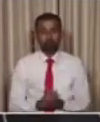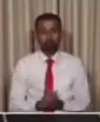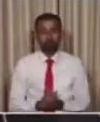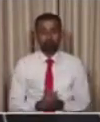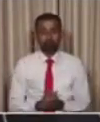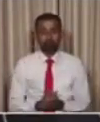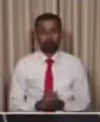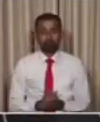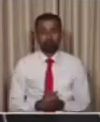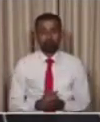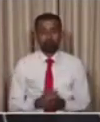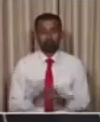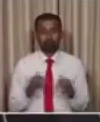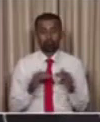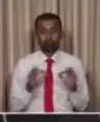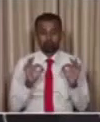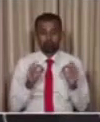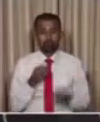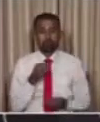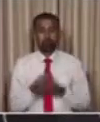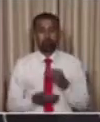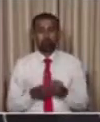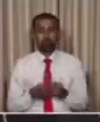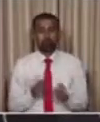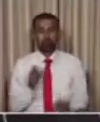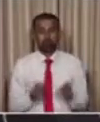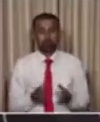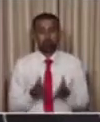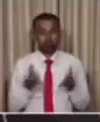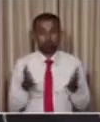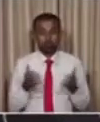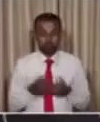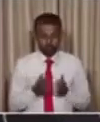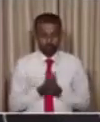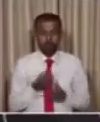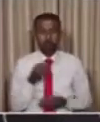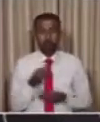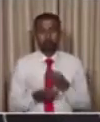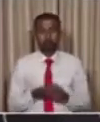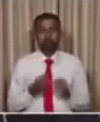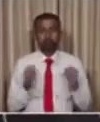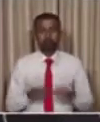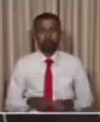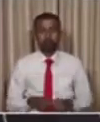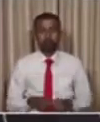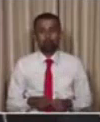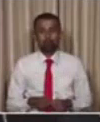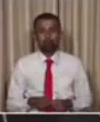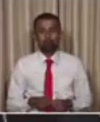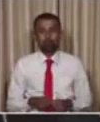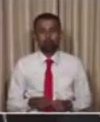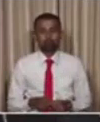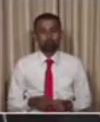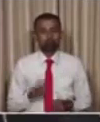නිසා යුක්තිසාගත ව්‍යාපාර කරගෙන ආපු විශාල පිරිසකට තමන්ගේ ව්‍යාපාර බංකොලොත්වීම පිළිබඳව